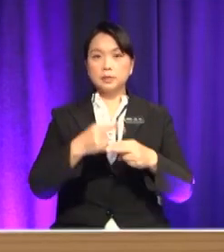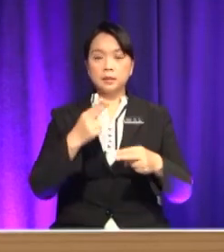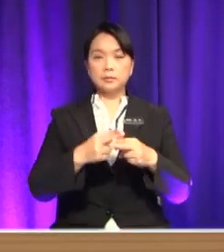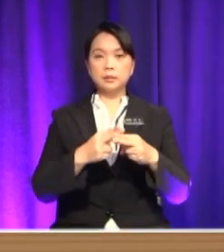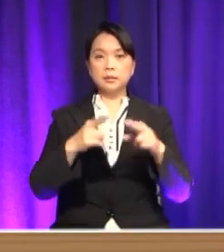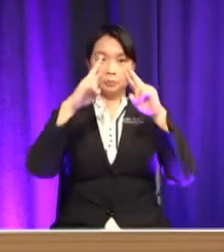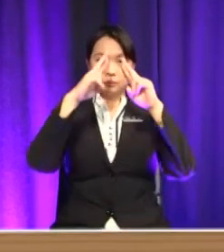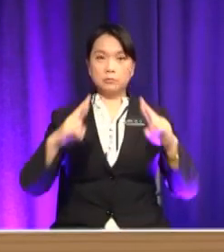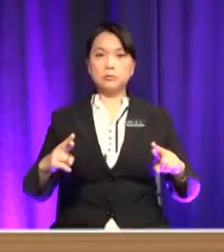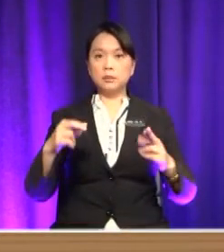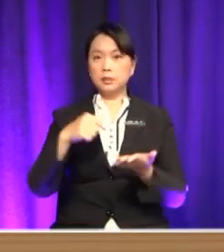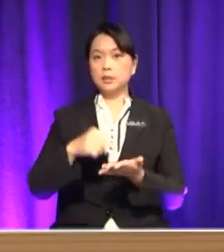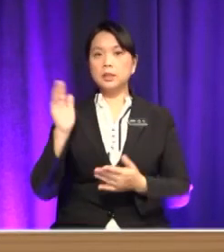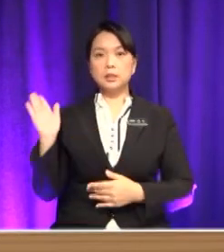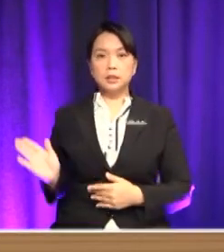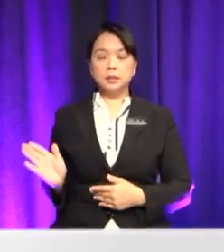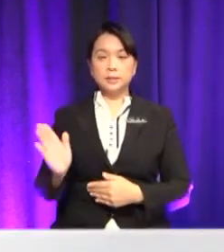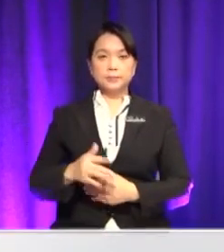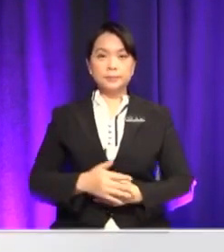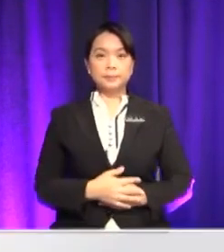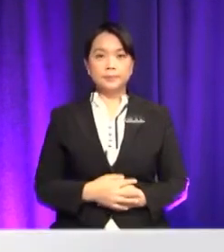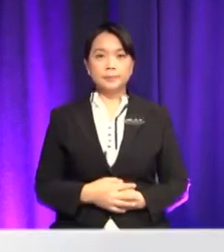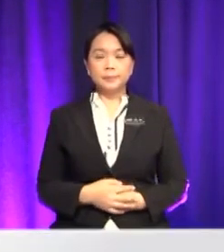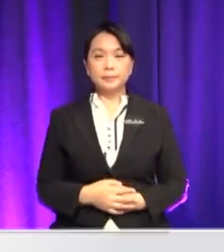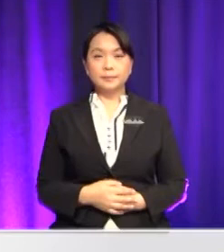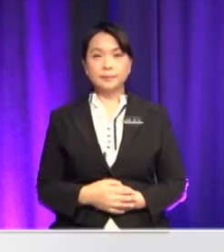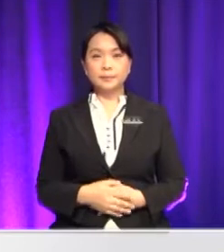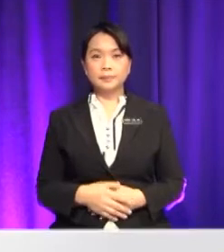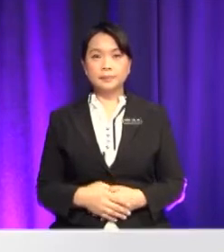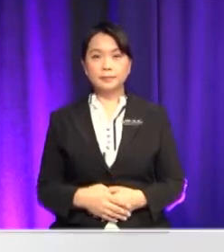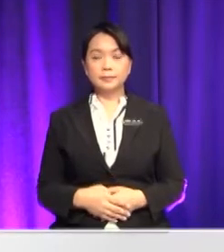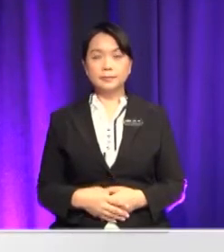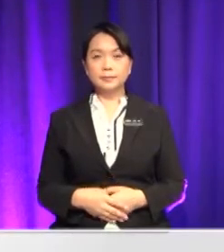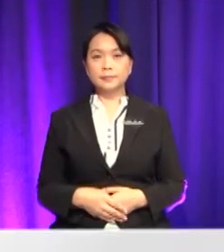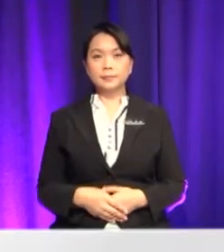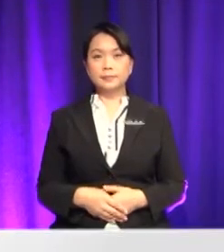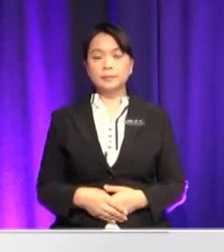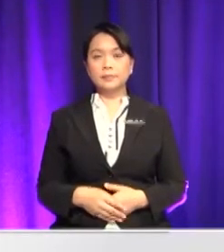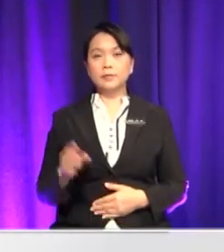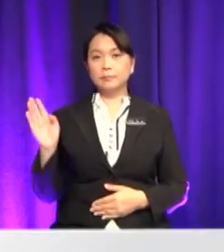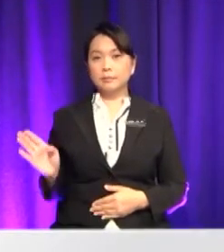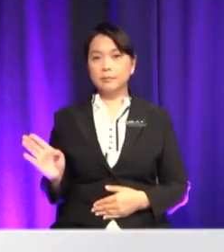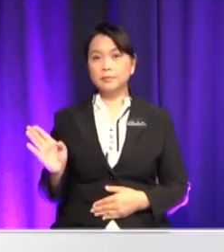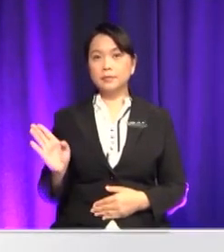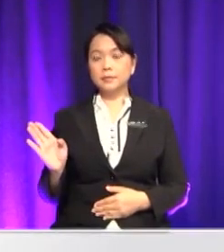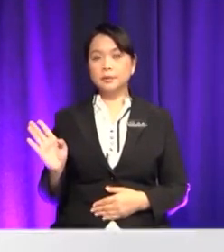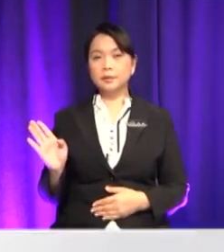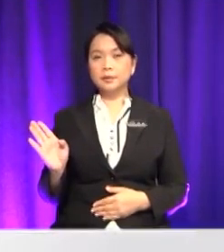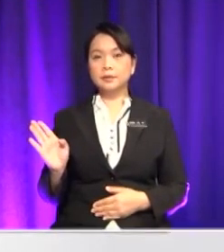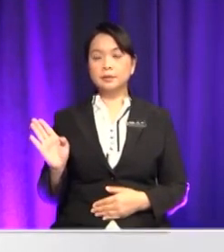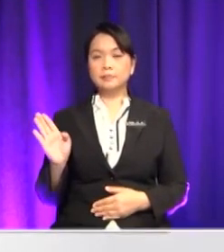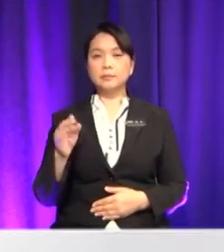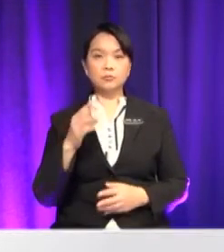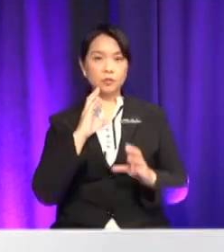Siapa nak cuba? Okey, siapa nak cuba tu? Hafiza. Bumbung tebing layar. Bumbung Tebing tebing